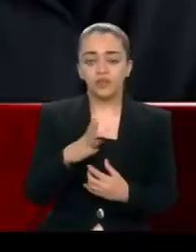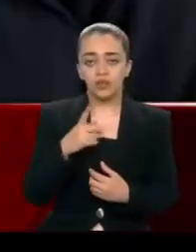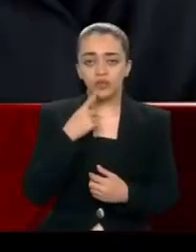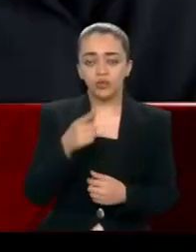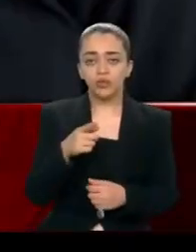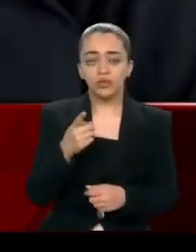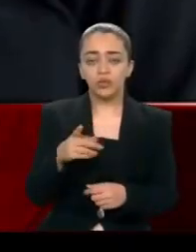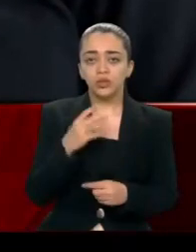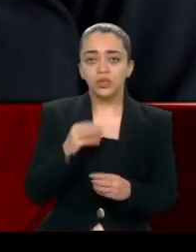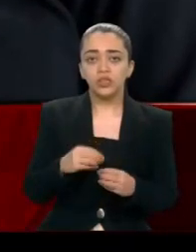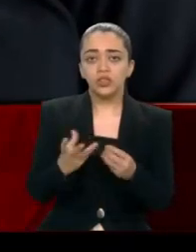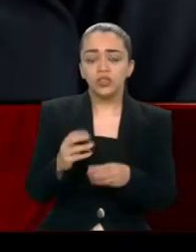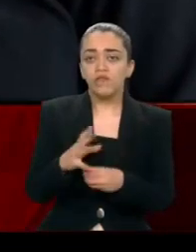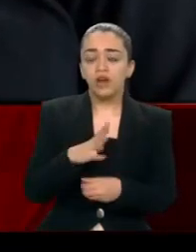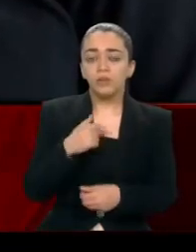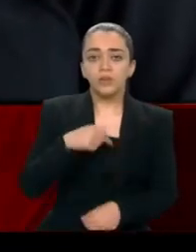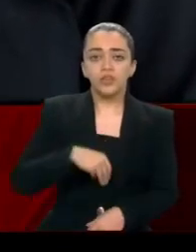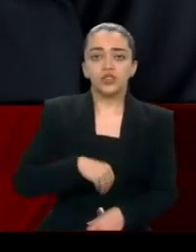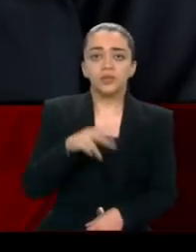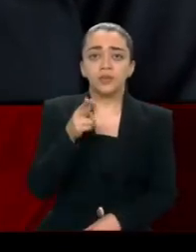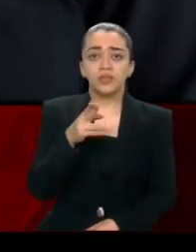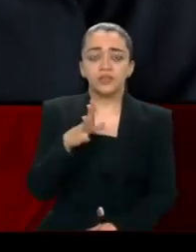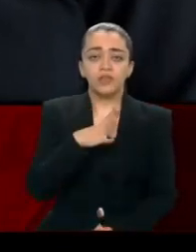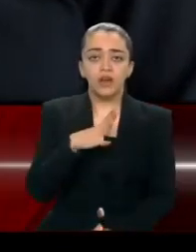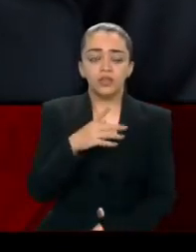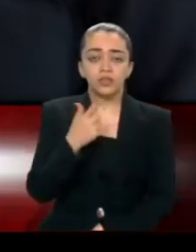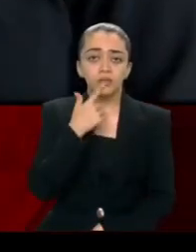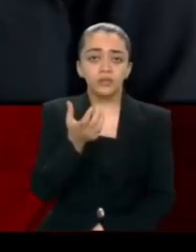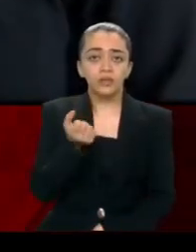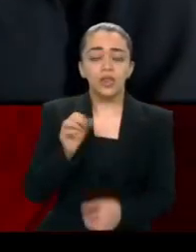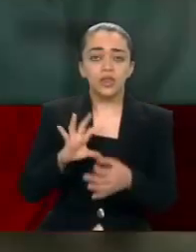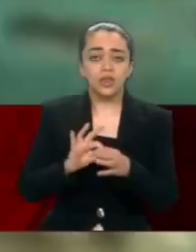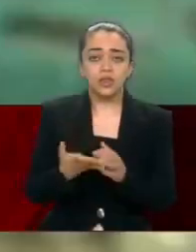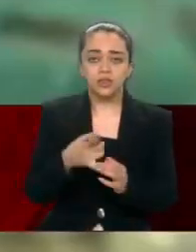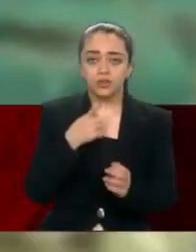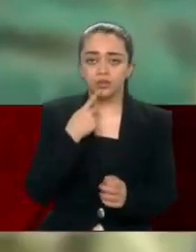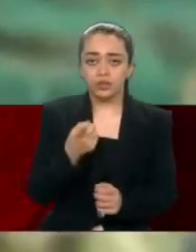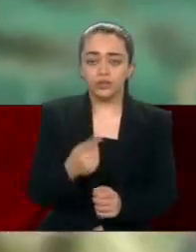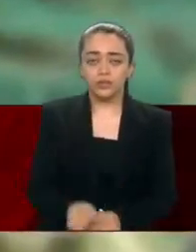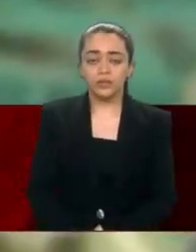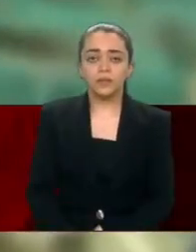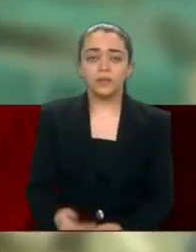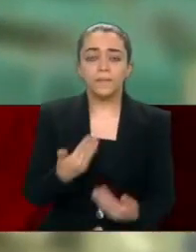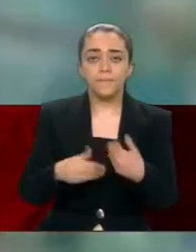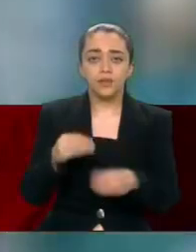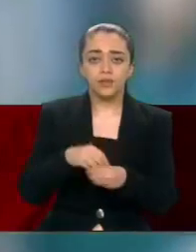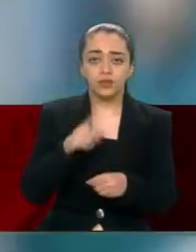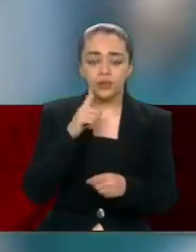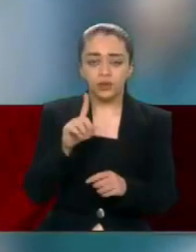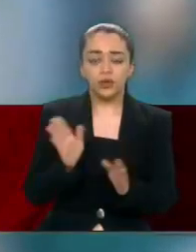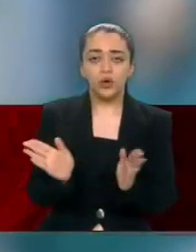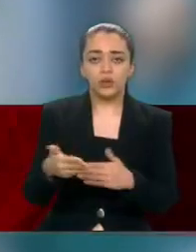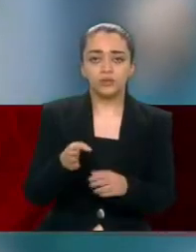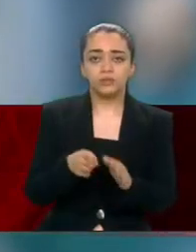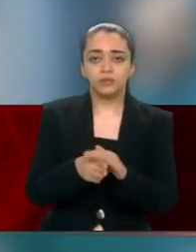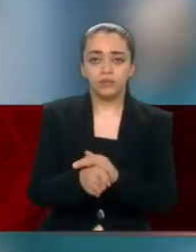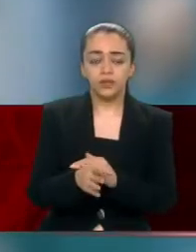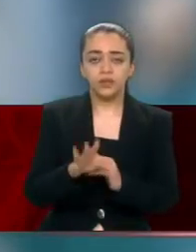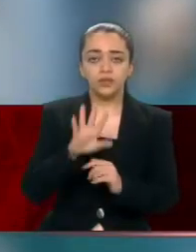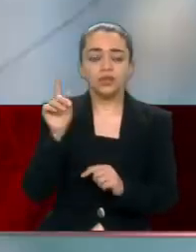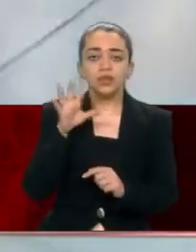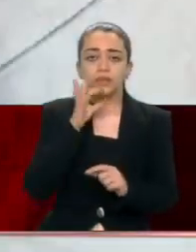dedim ne abisi dedim bu dedim ben de Makas var dedim Niye dedim yani saklıyorsun makas Dedim ameliyat için bir odaya aldılar önce ama iddiasına göre